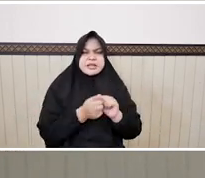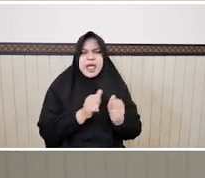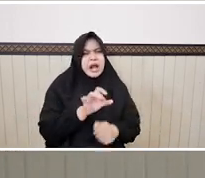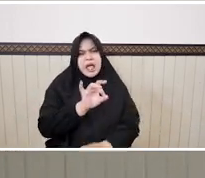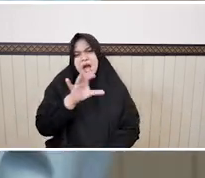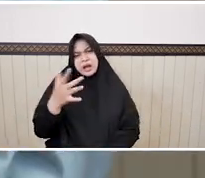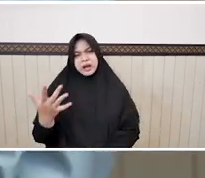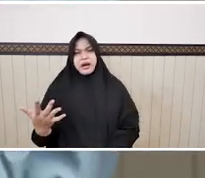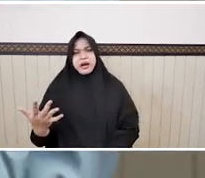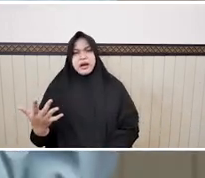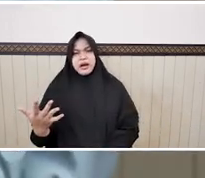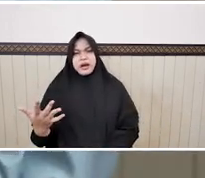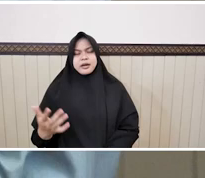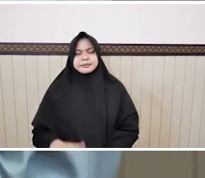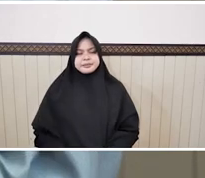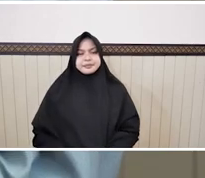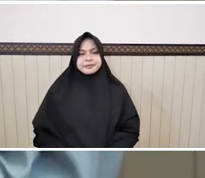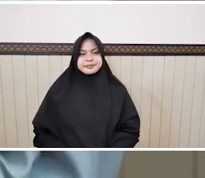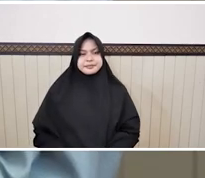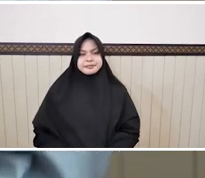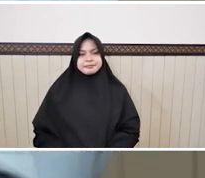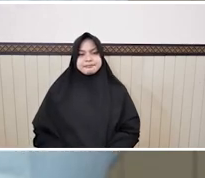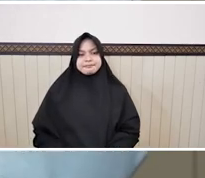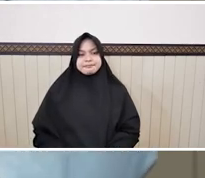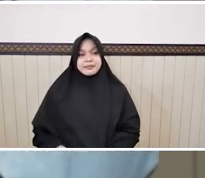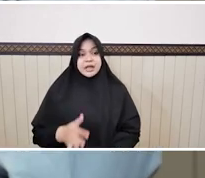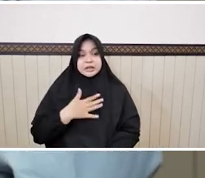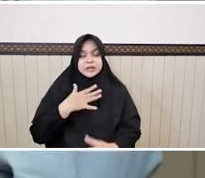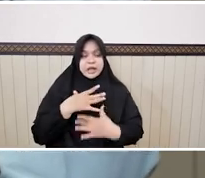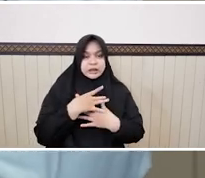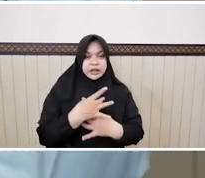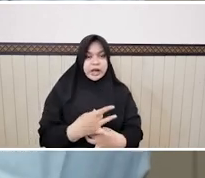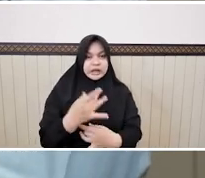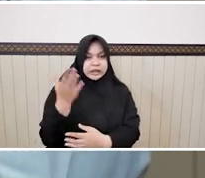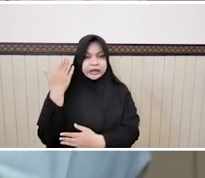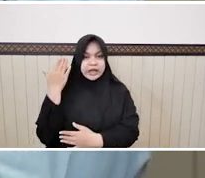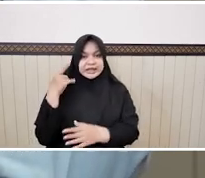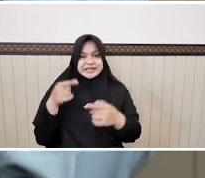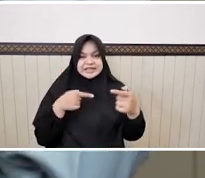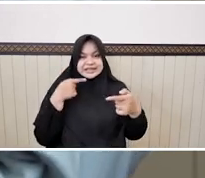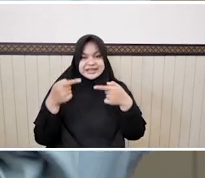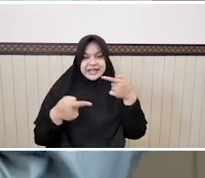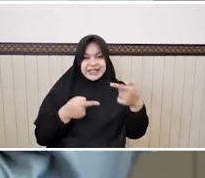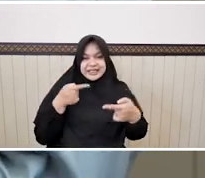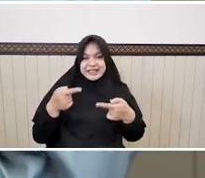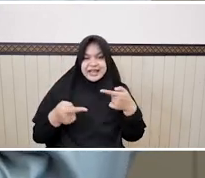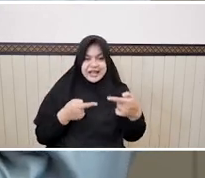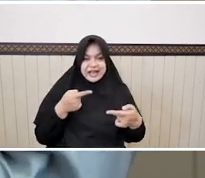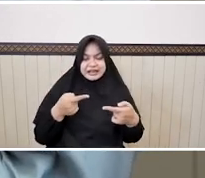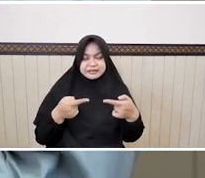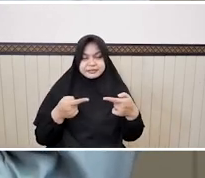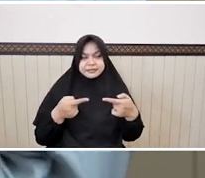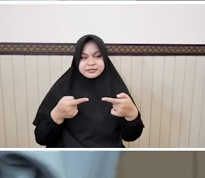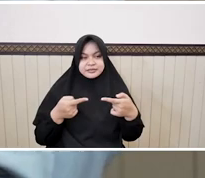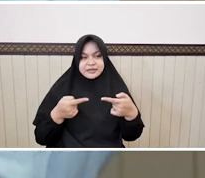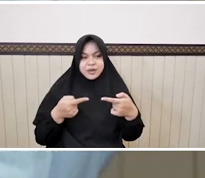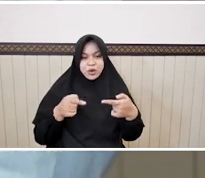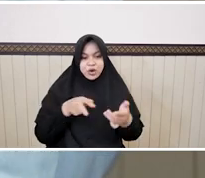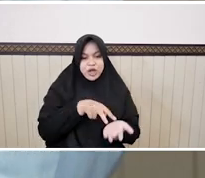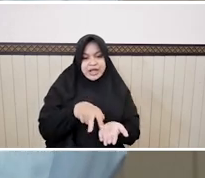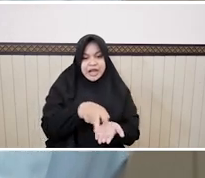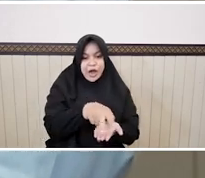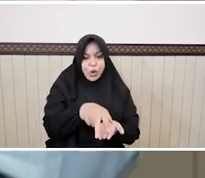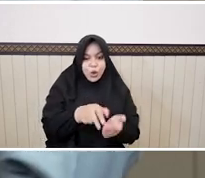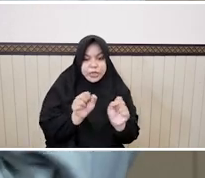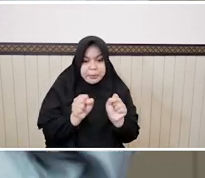lain ya Eh Saya tertarik juga dengan tadi cerita pencernaan hati yang Yap apa Keating blog tipe-tipe